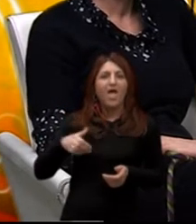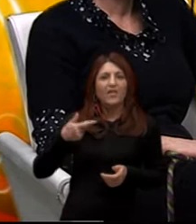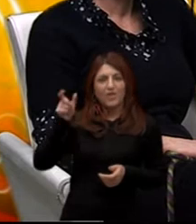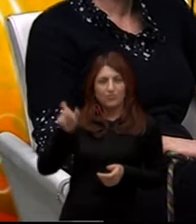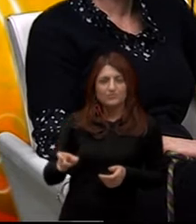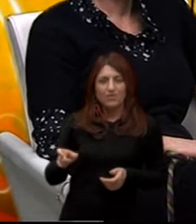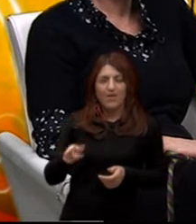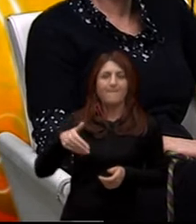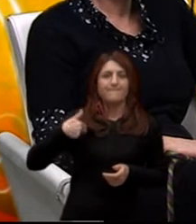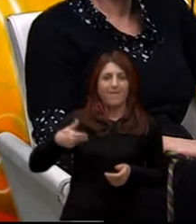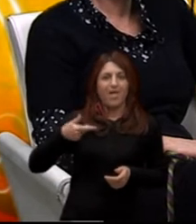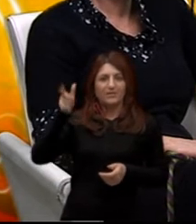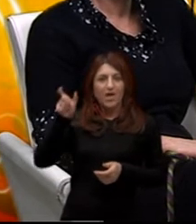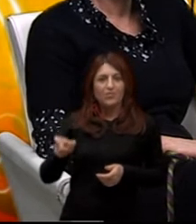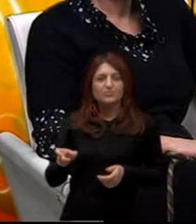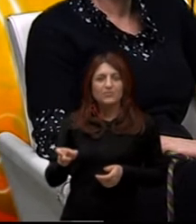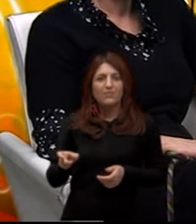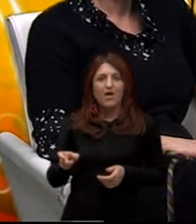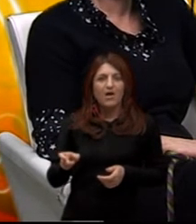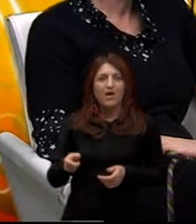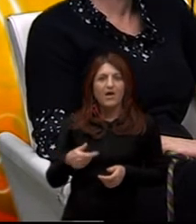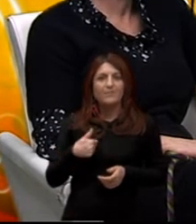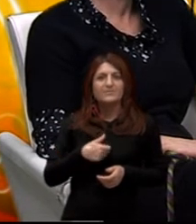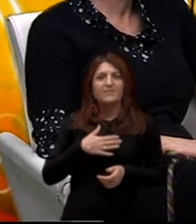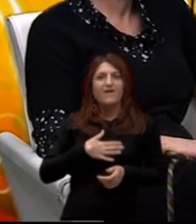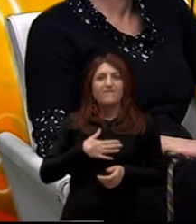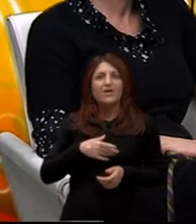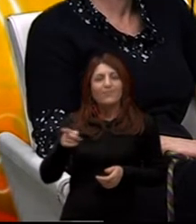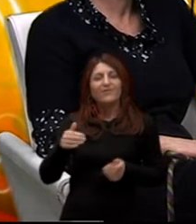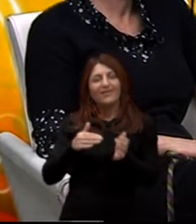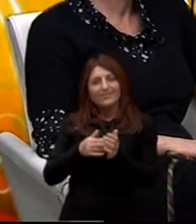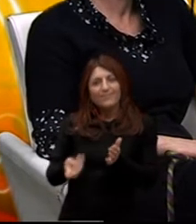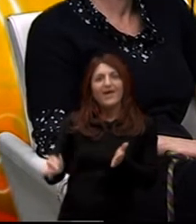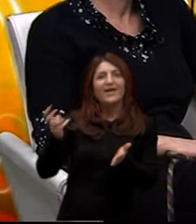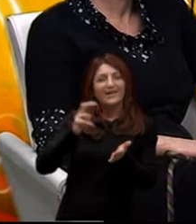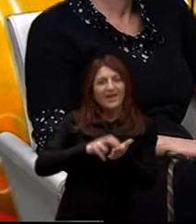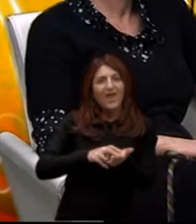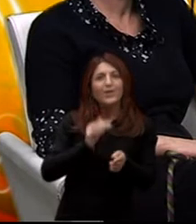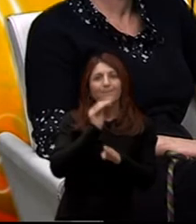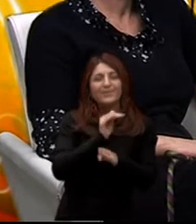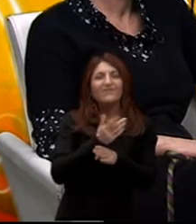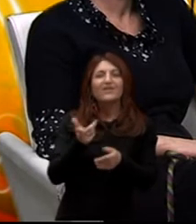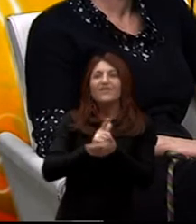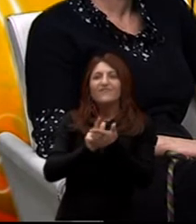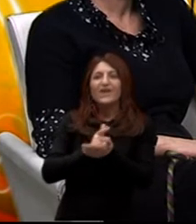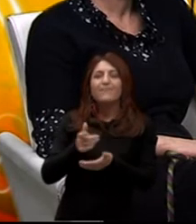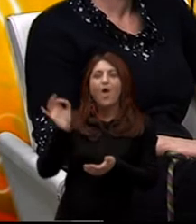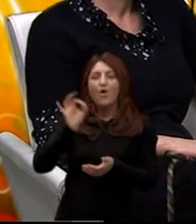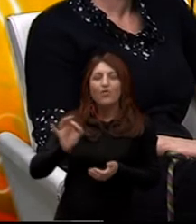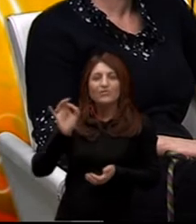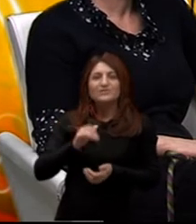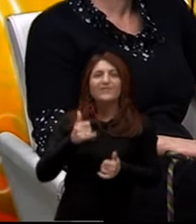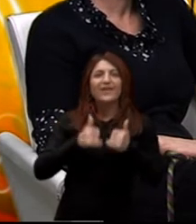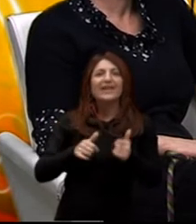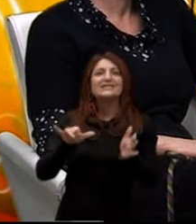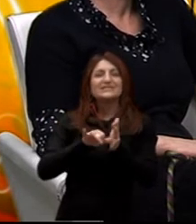to mlade osobe znači mi bismo voljeli da se one prijave puno ranije, već u osnovnoj srednjoj školi, ali to nije tako,